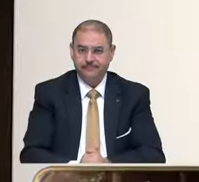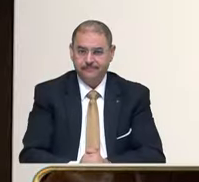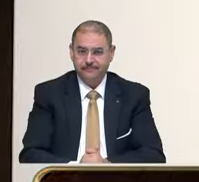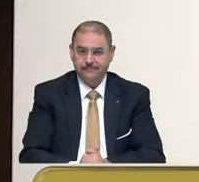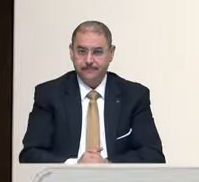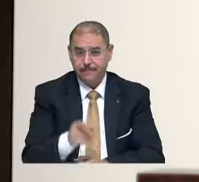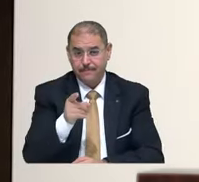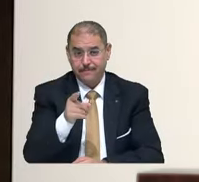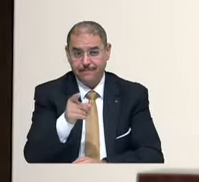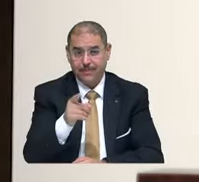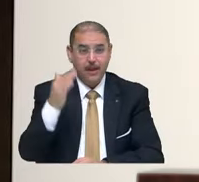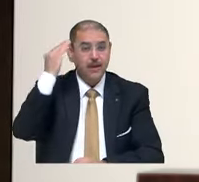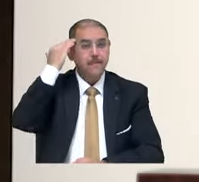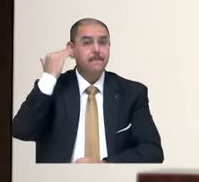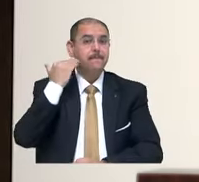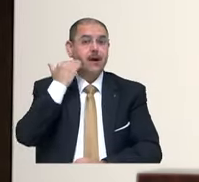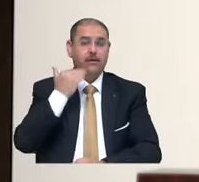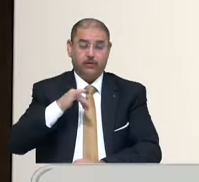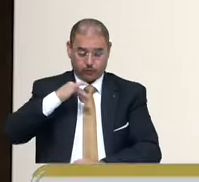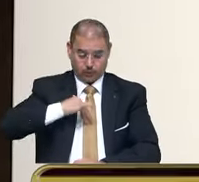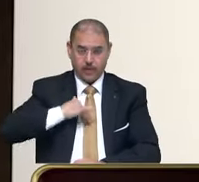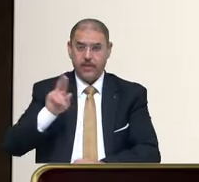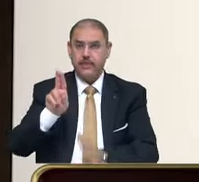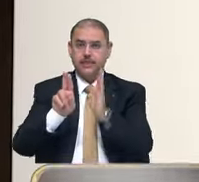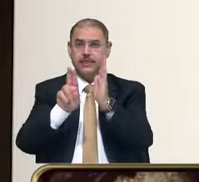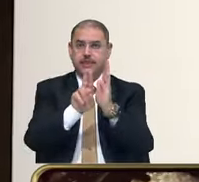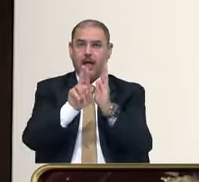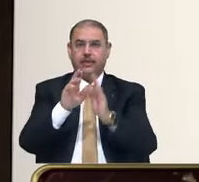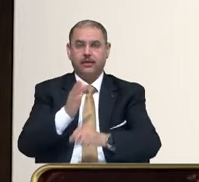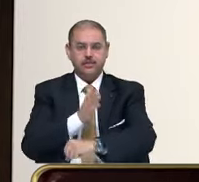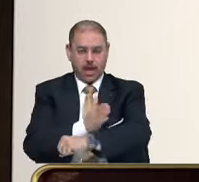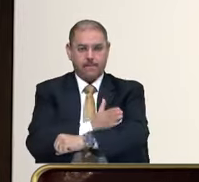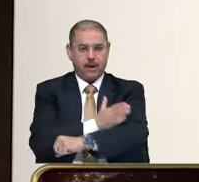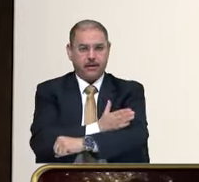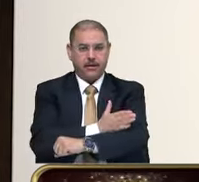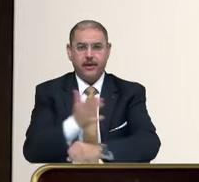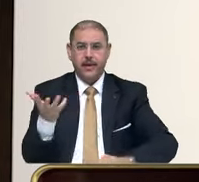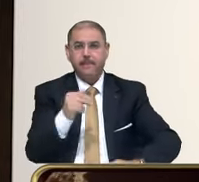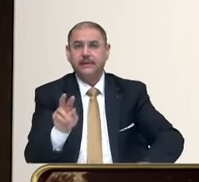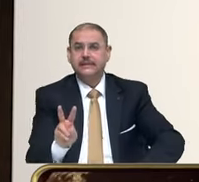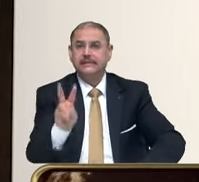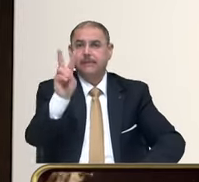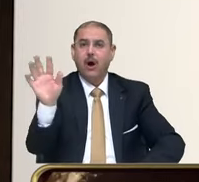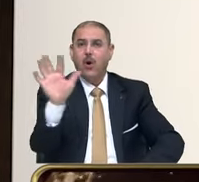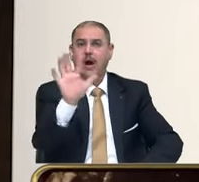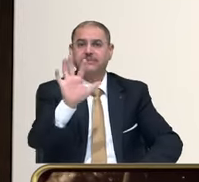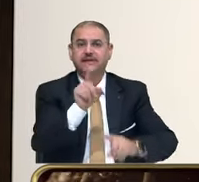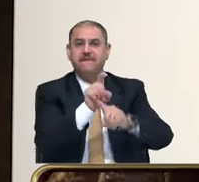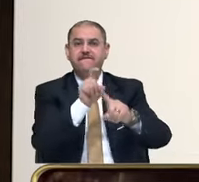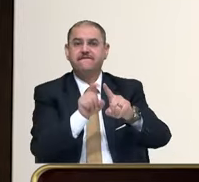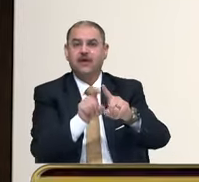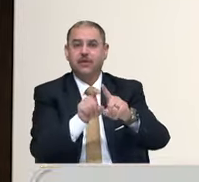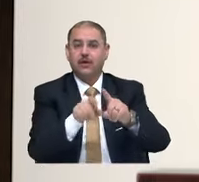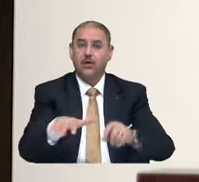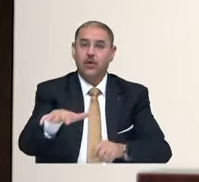التحديات اللي بتواجه السيدات، كان أول شيء تحديات اقتصادية. كان في 57% من السيدات لديهم ضعف